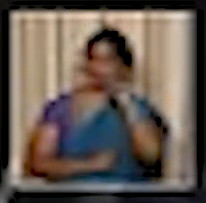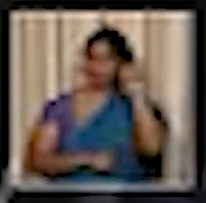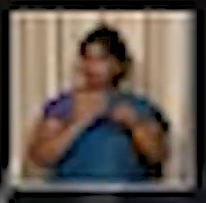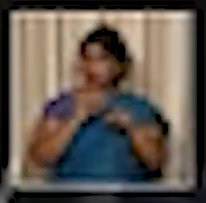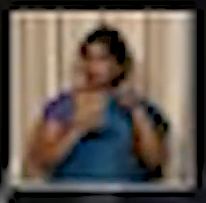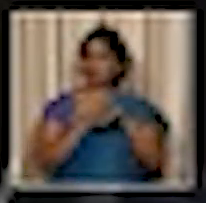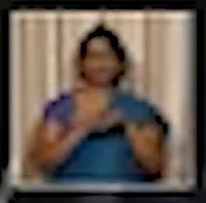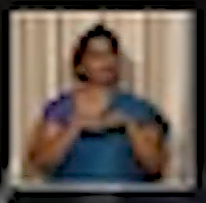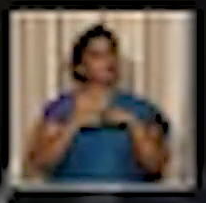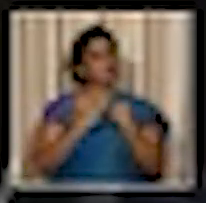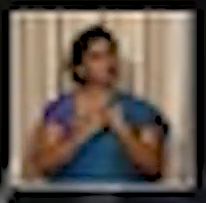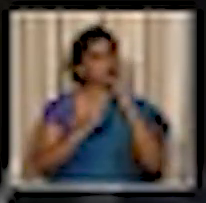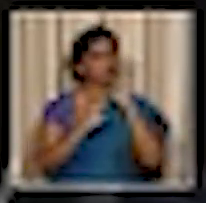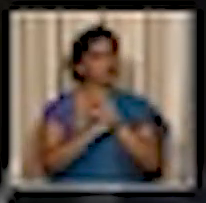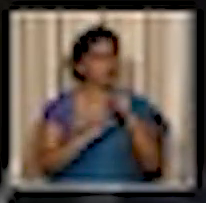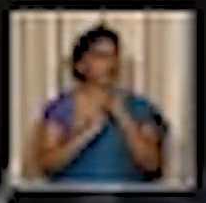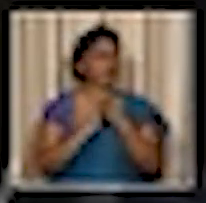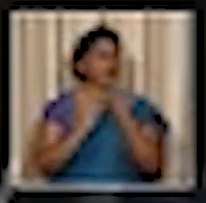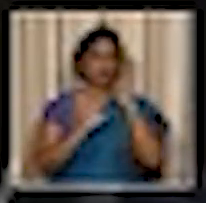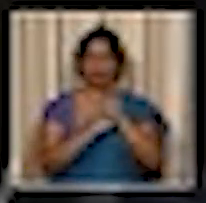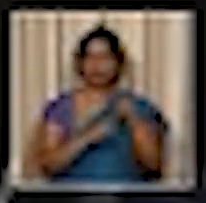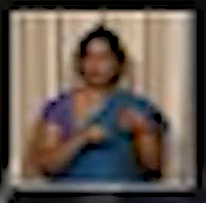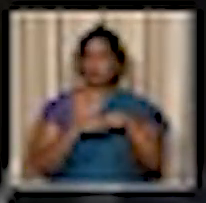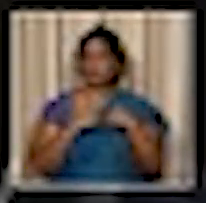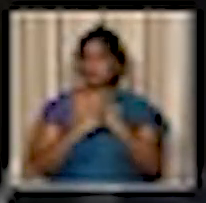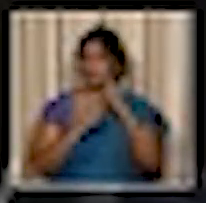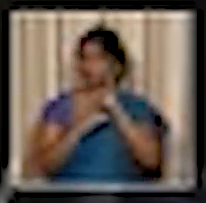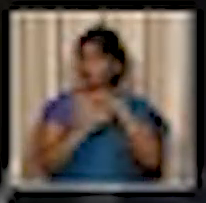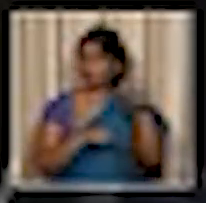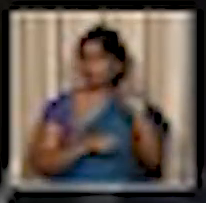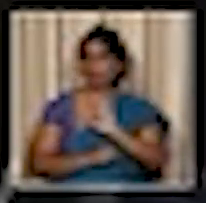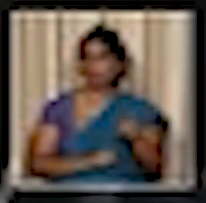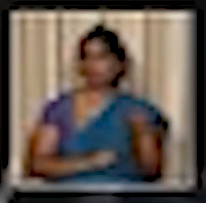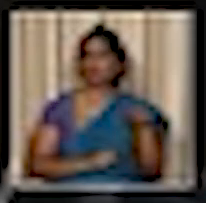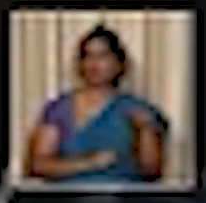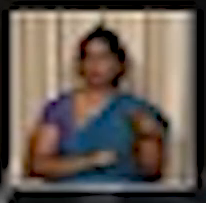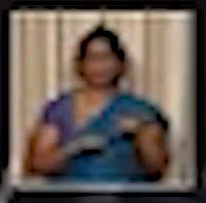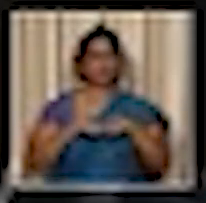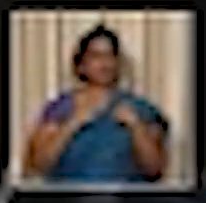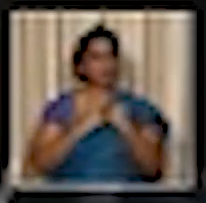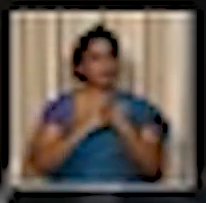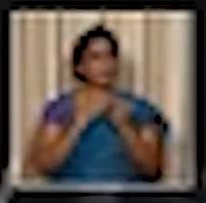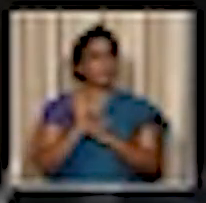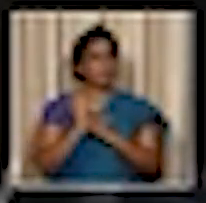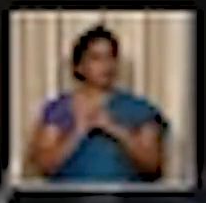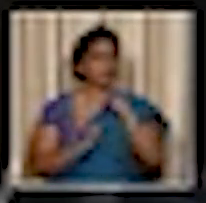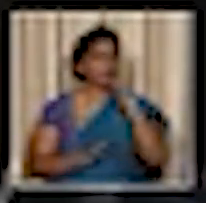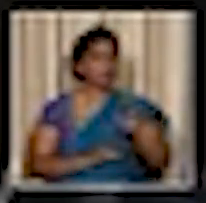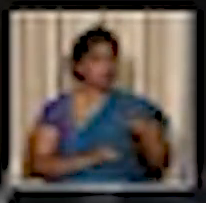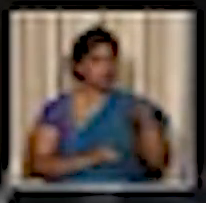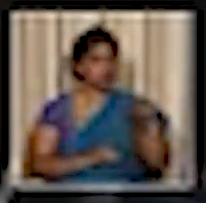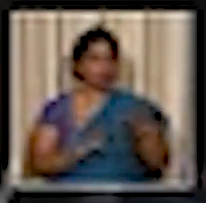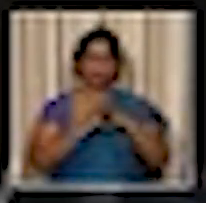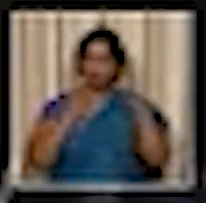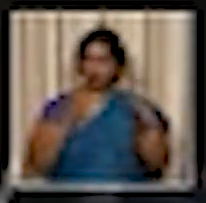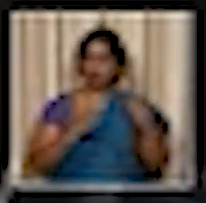නිලධාරීන්ගේ සංගමයේ නිකුත් කර ඇති නිවේදනය එය සංගමයේ නිවේදනයක් නොවන බව, එම සංගමයේ සමාජික විනිසුරුවරුන්